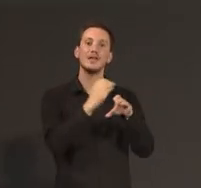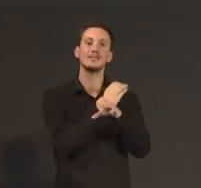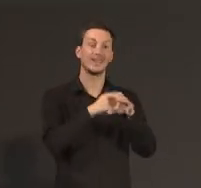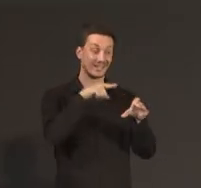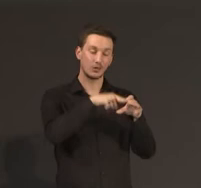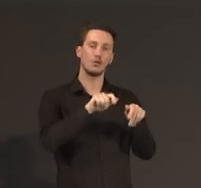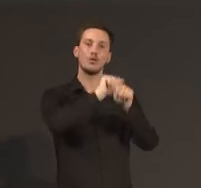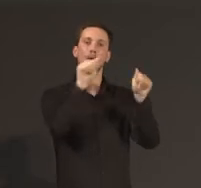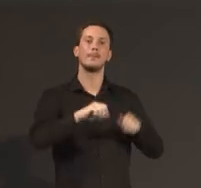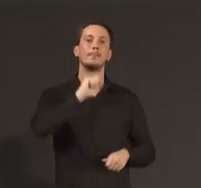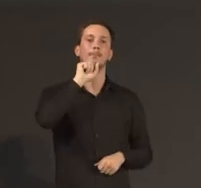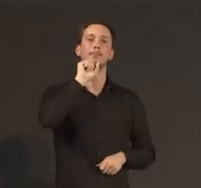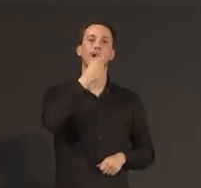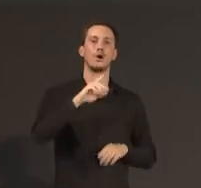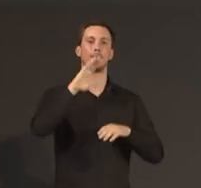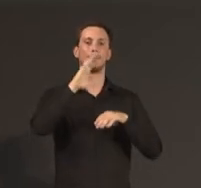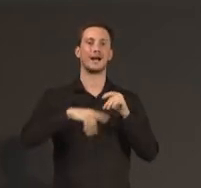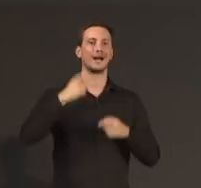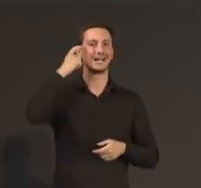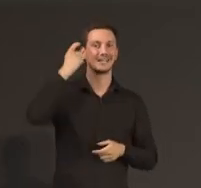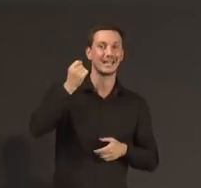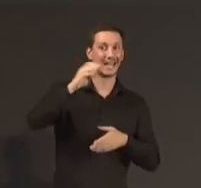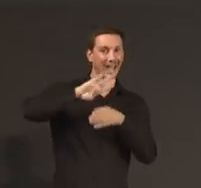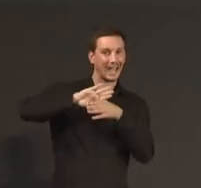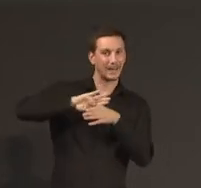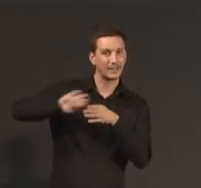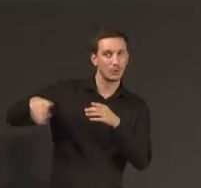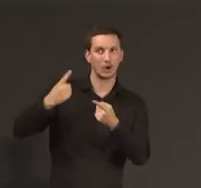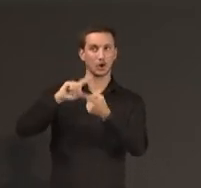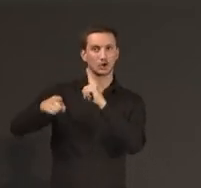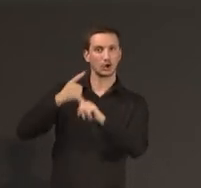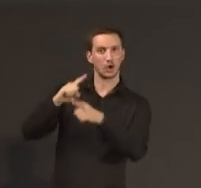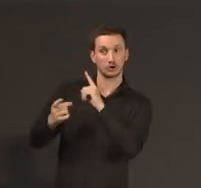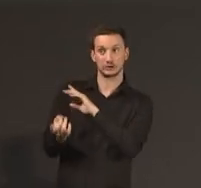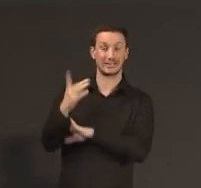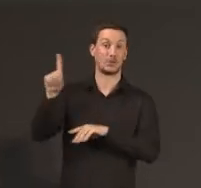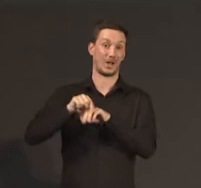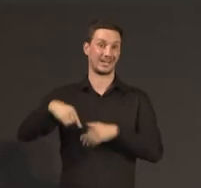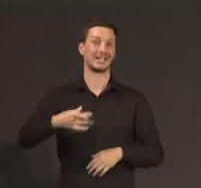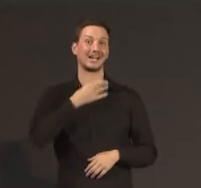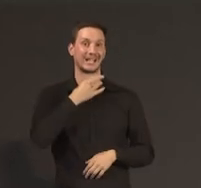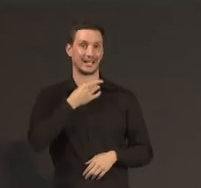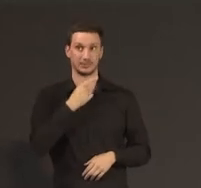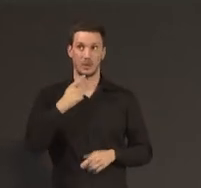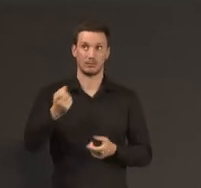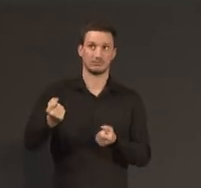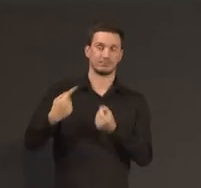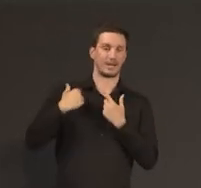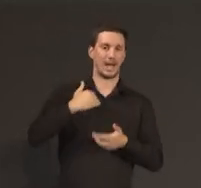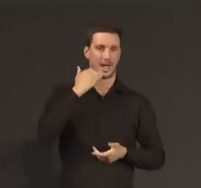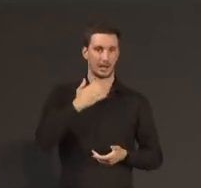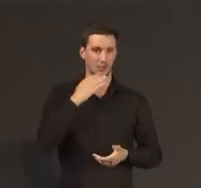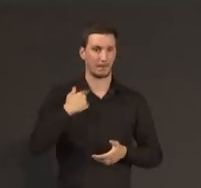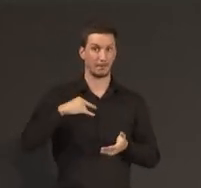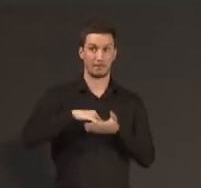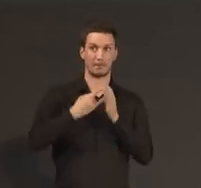millor manera de preveure i previndre i sortir de contingències com aquesta crisi. És la millor lliçó que hem vist. És el millor pla